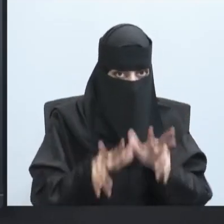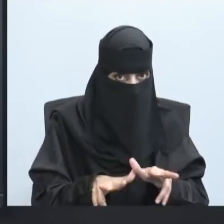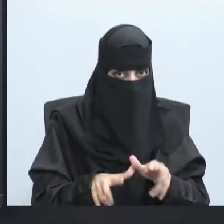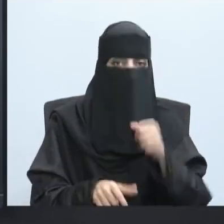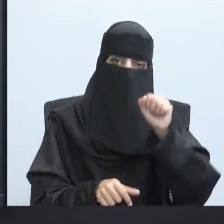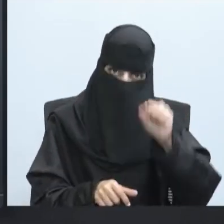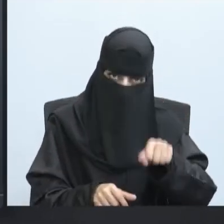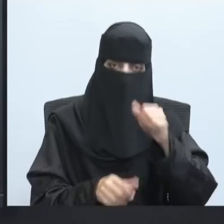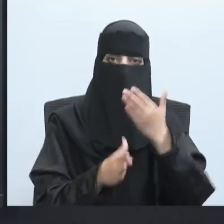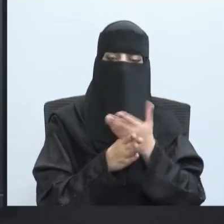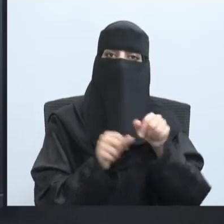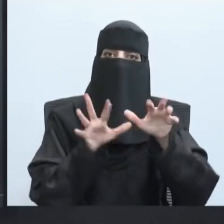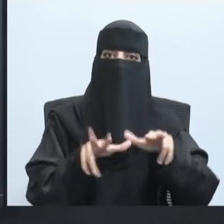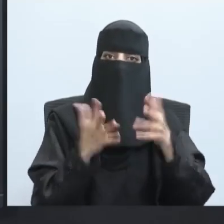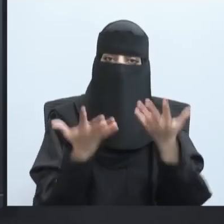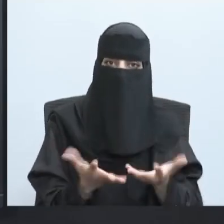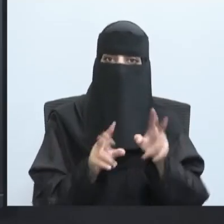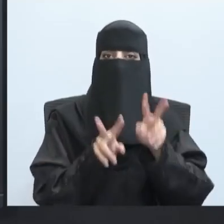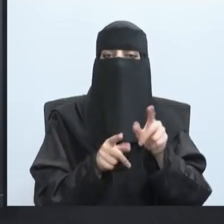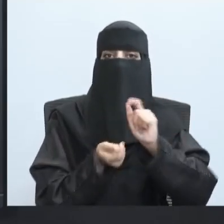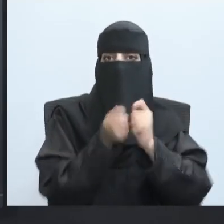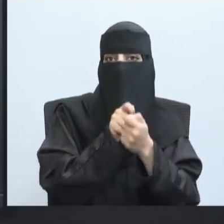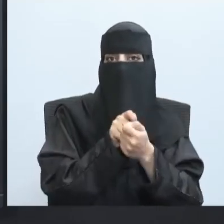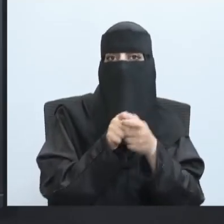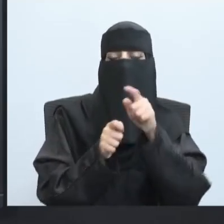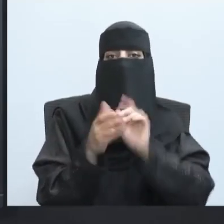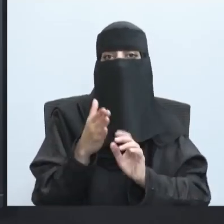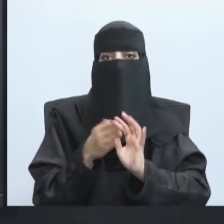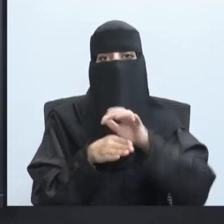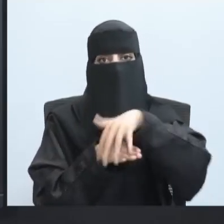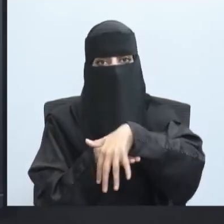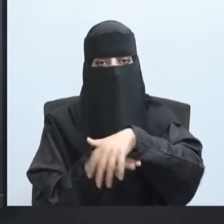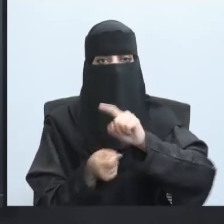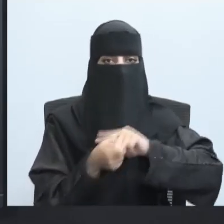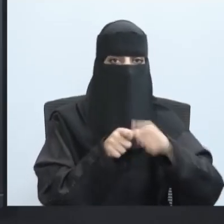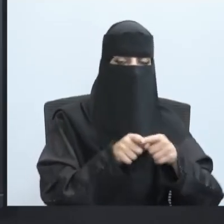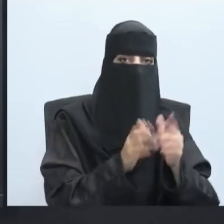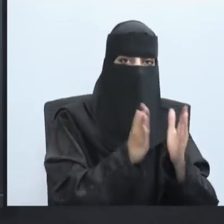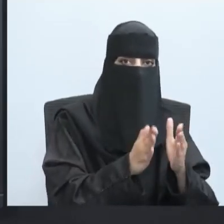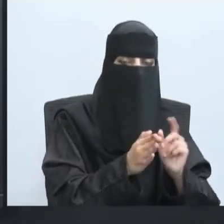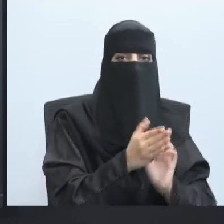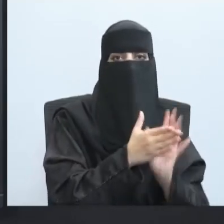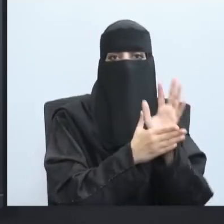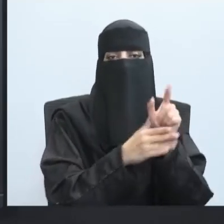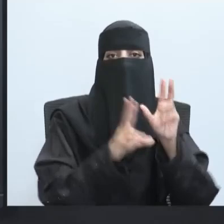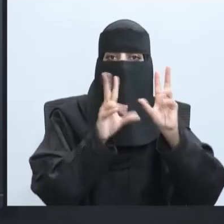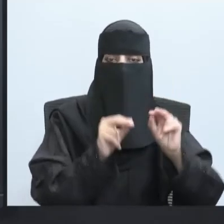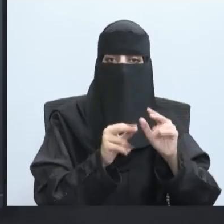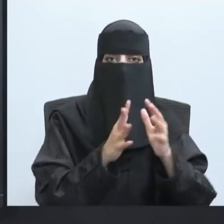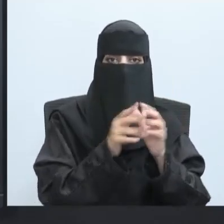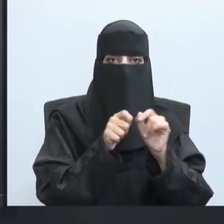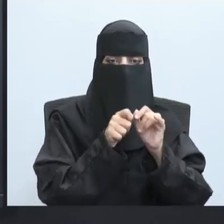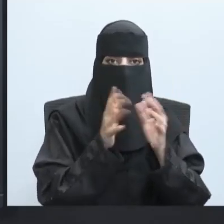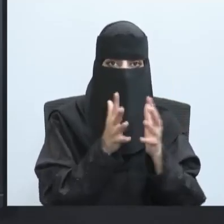نعم الكتله ثابته عندما نغير الماء من الحارس السائله الى الحاله الغازيه بنفس الكميه